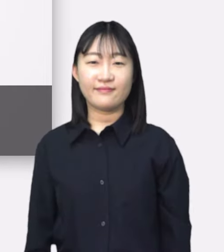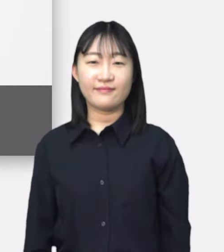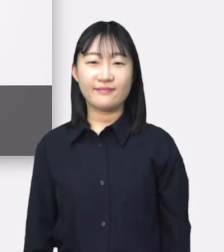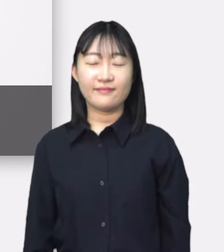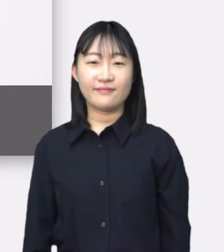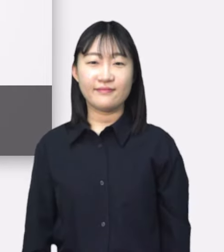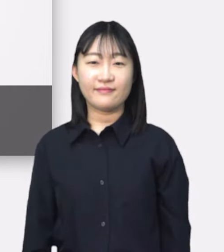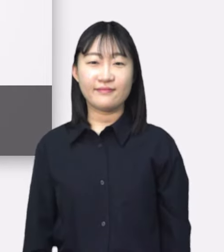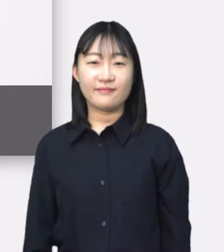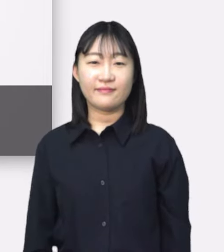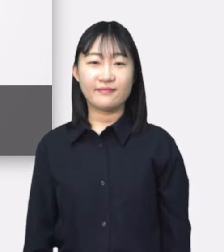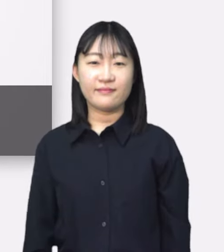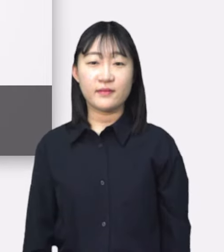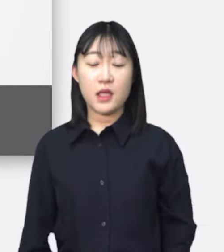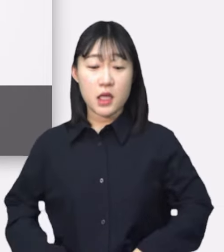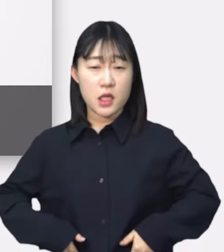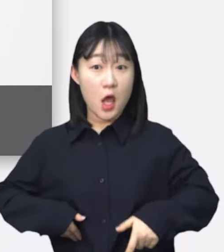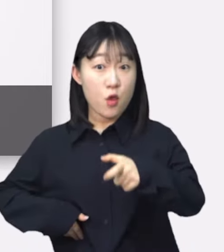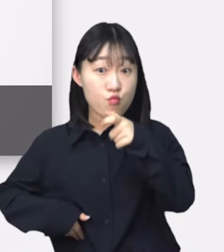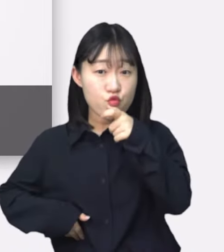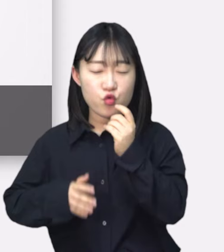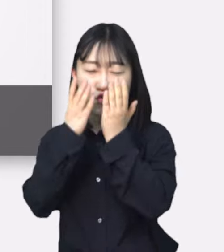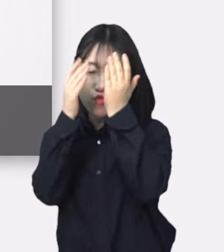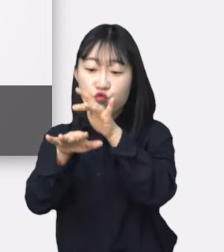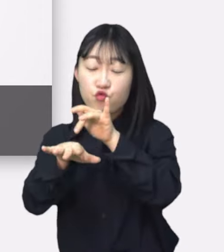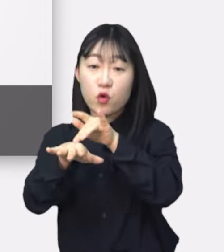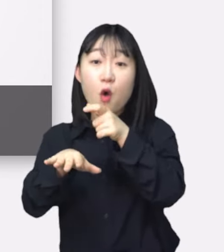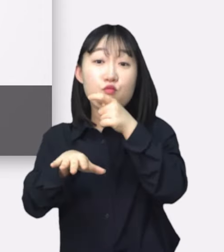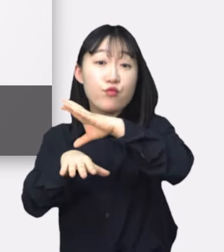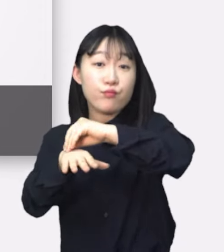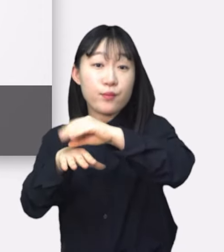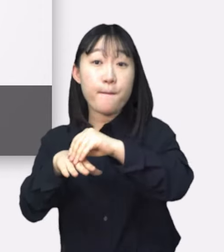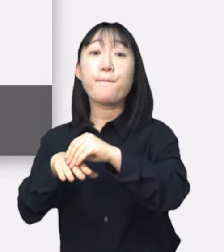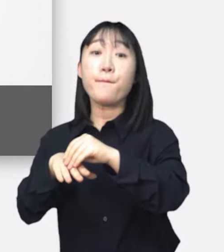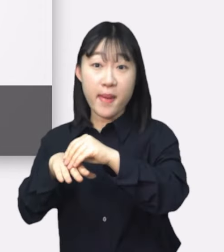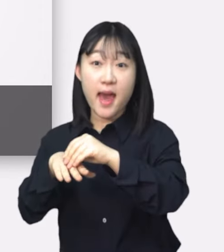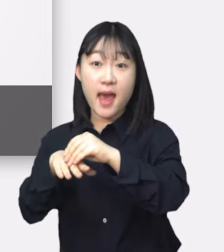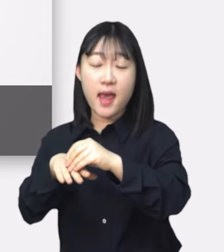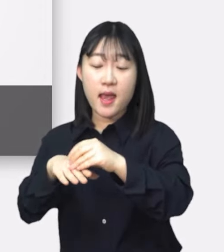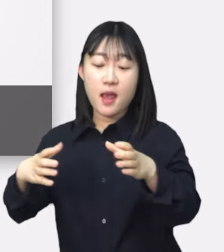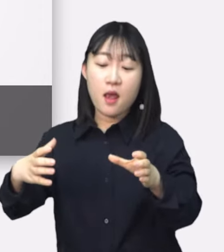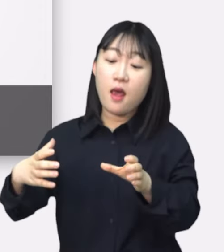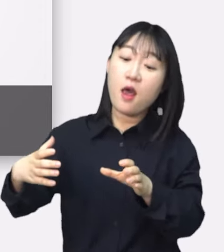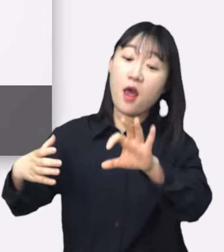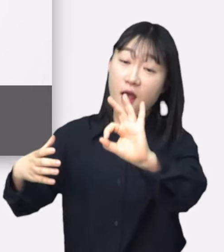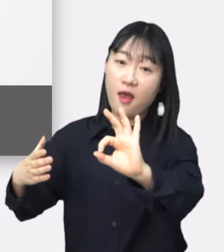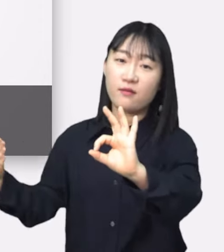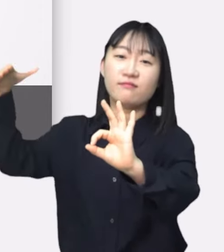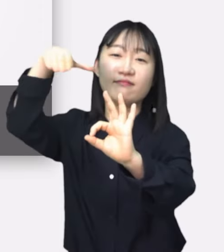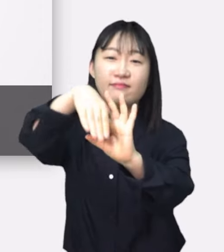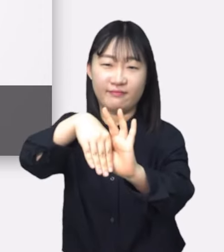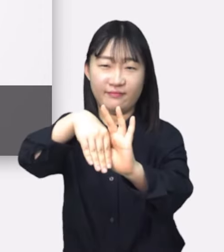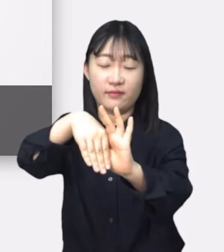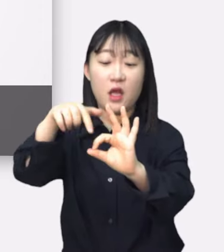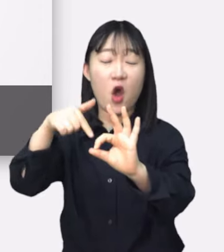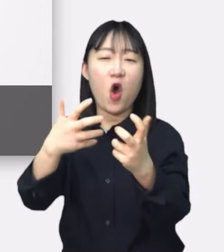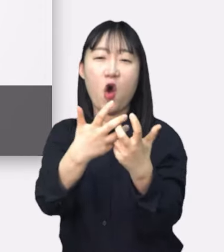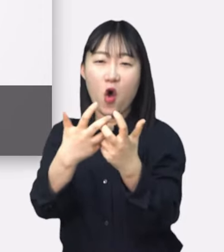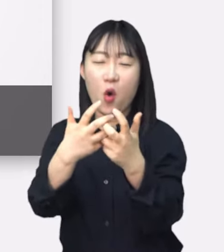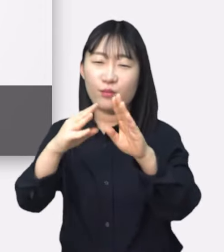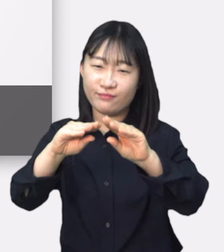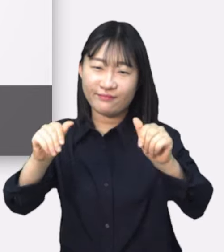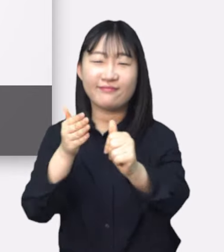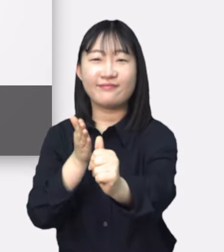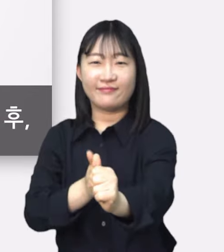50도씨 이하의 따뜻한 물에 수건을 적신 후 급수필터 위에 올려두어 동결을 제거해